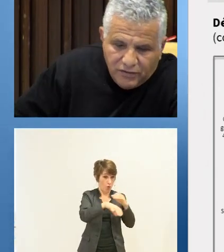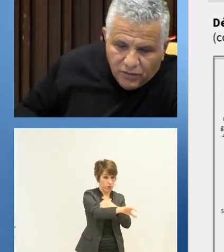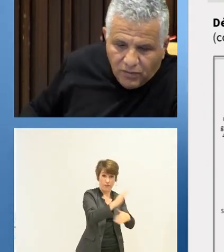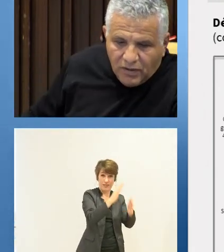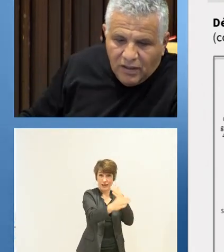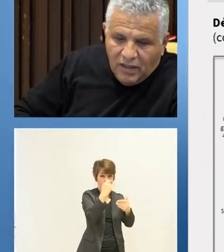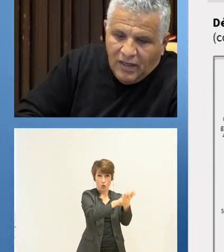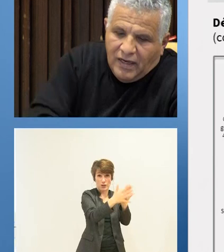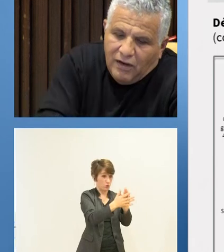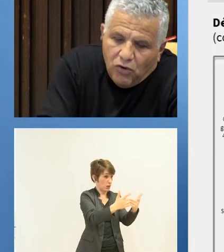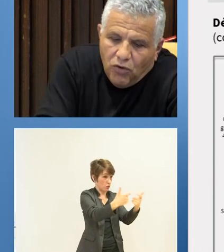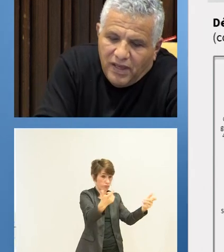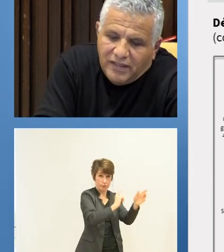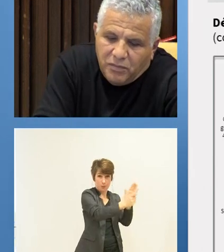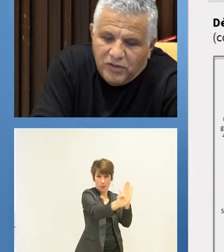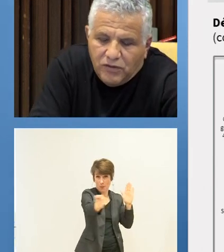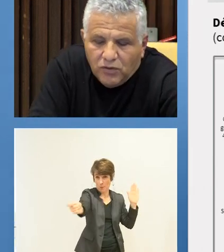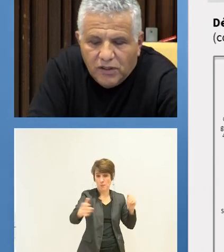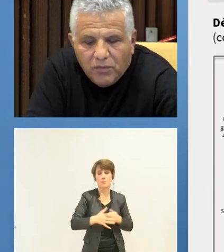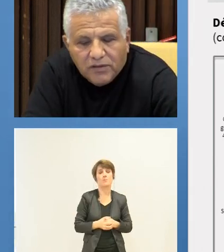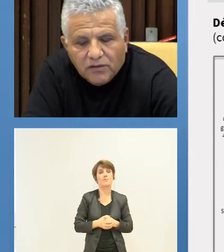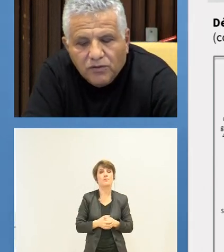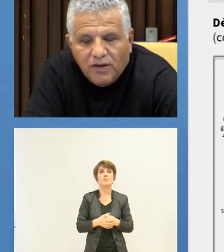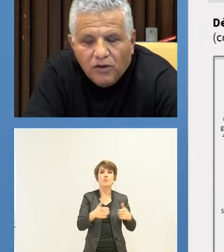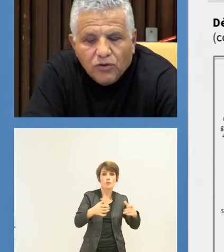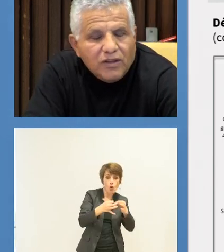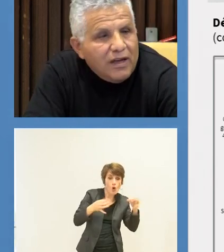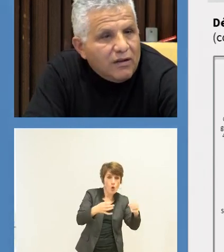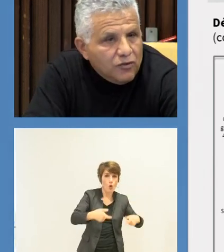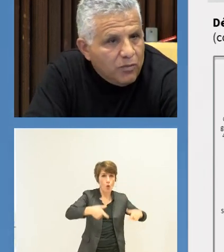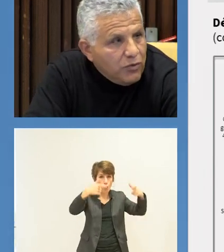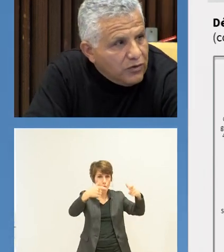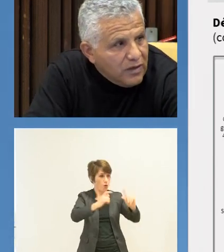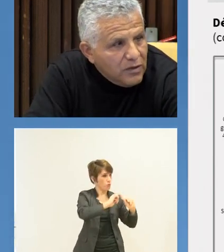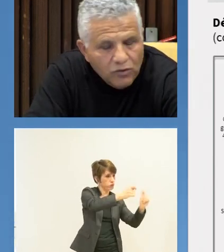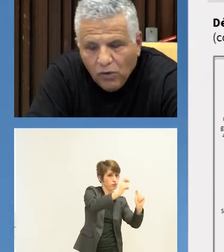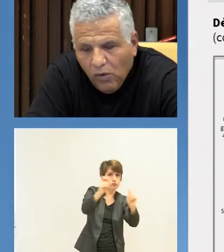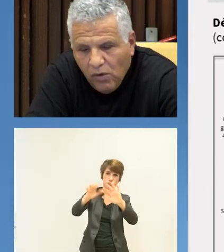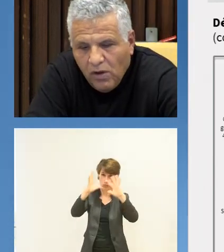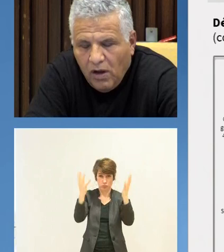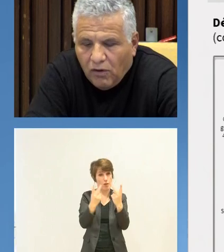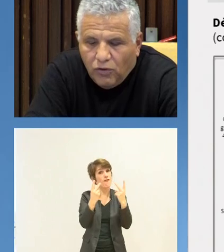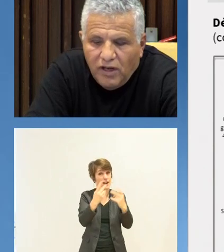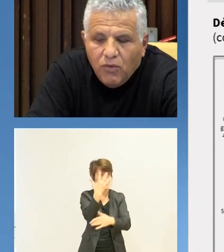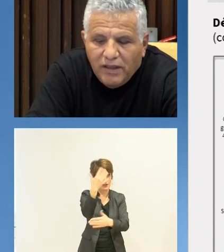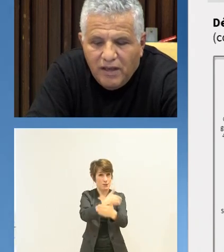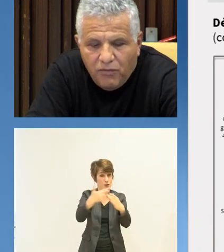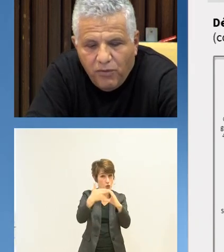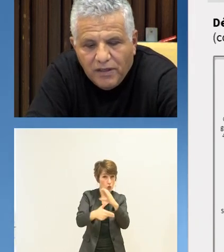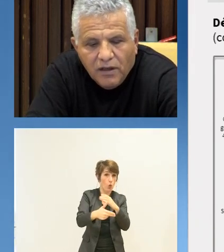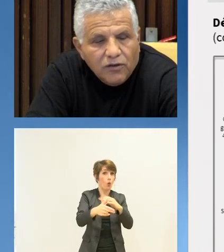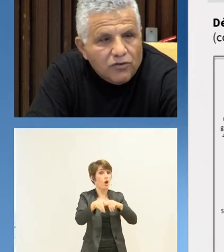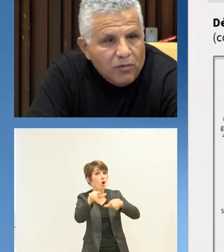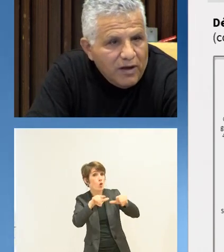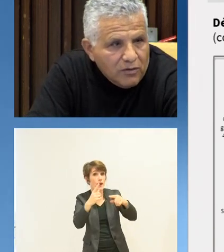associations les locaux mis à disposition qui représente une valeur totale de plus de 5 millions d'euros entre les loyers les